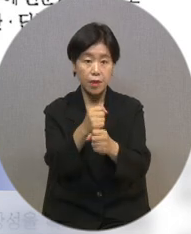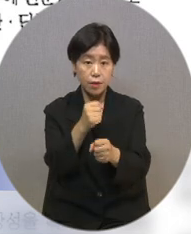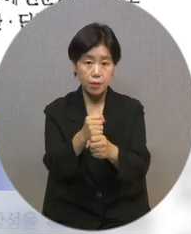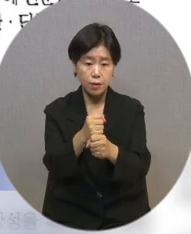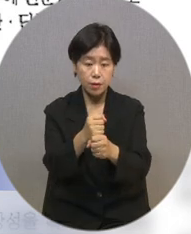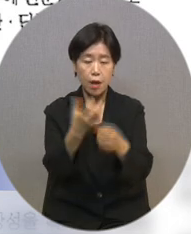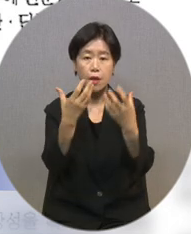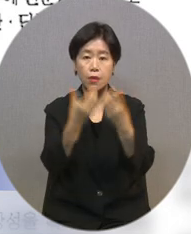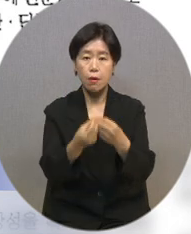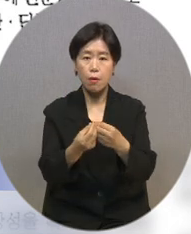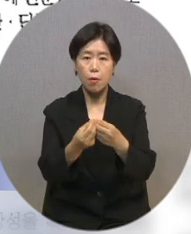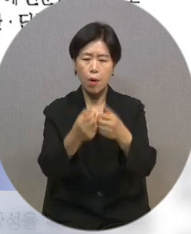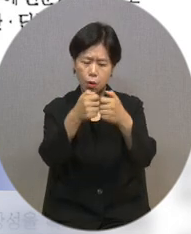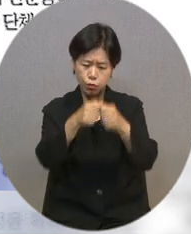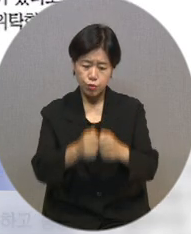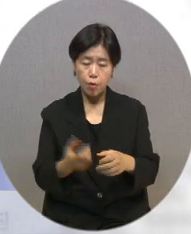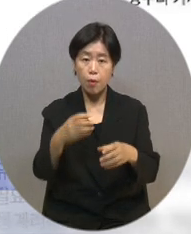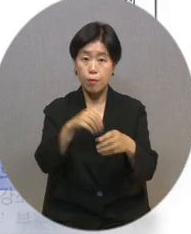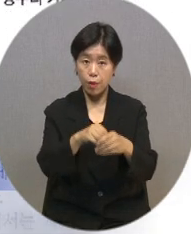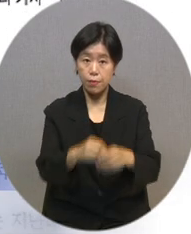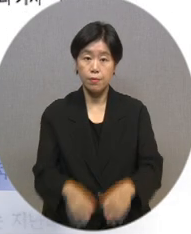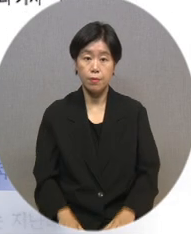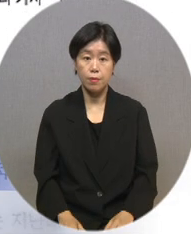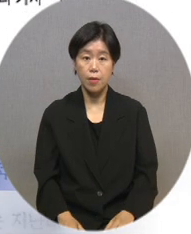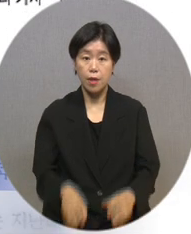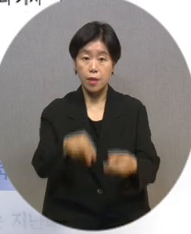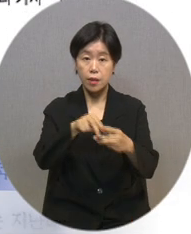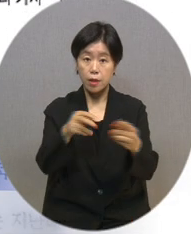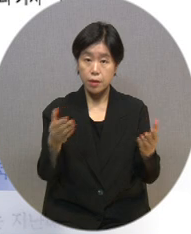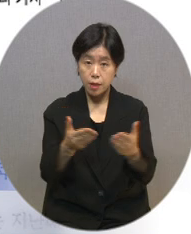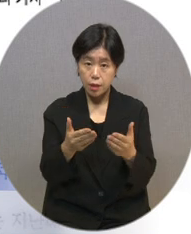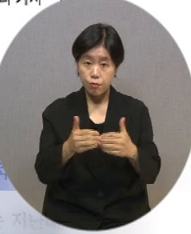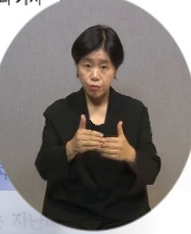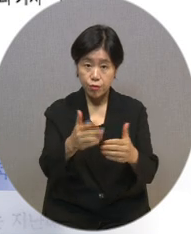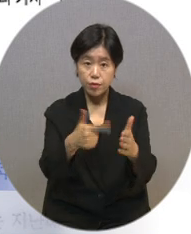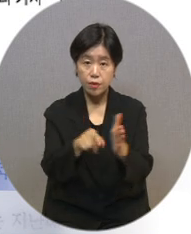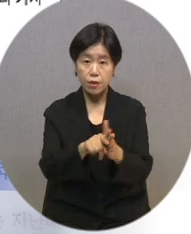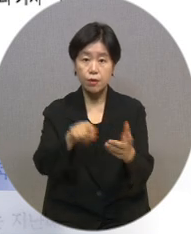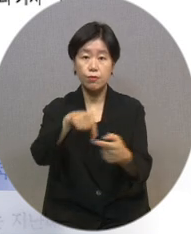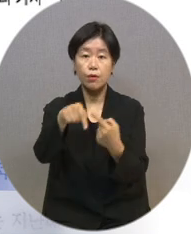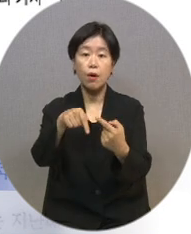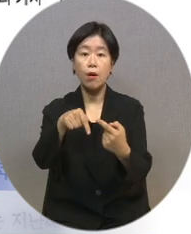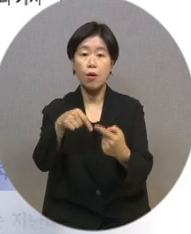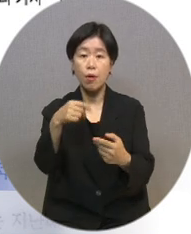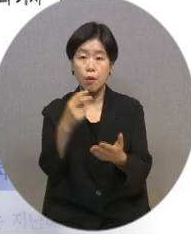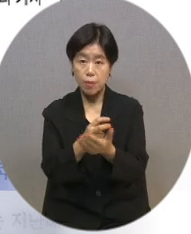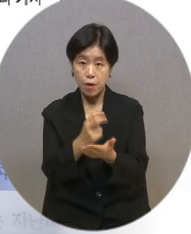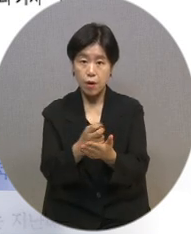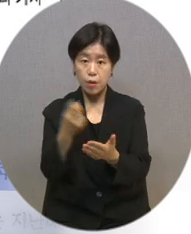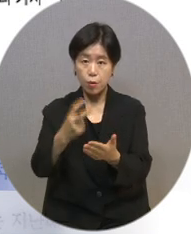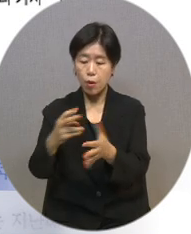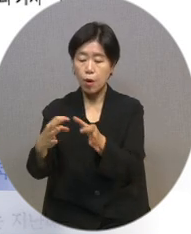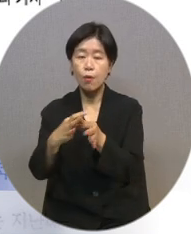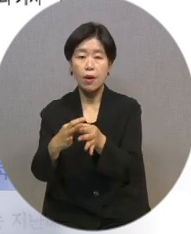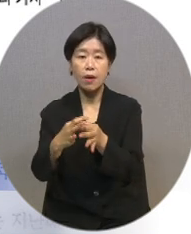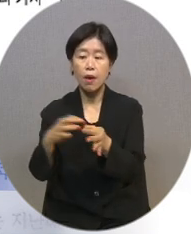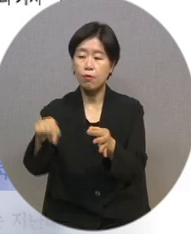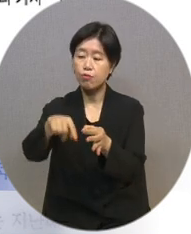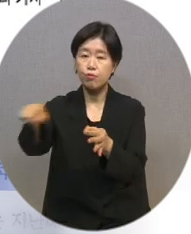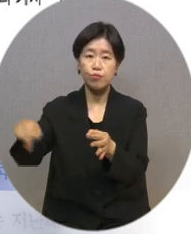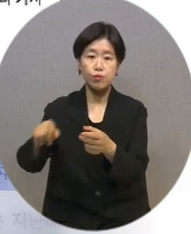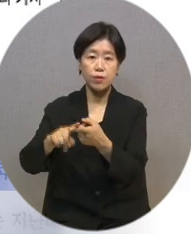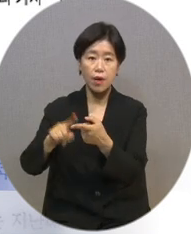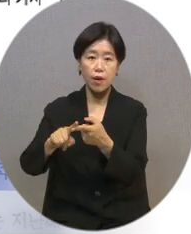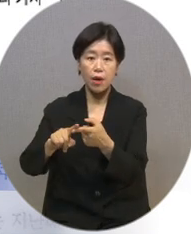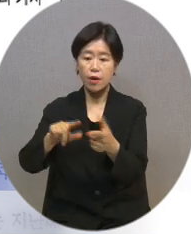내용이 구체적으로 담겨 있습니다 어 센터의 업무수행을 위한 운영 관리 규정과 관계 기관 등의이 자료 제공